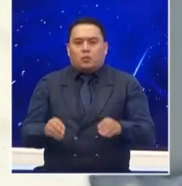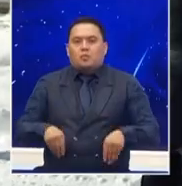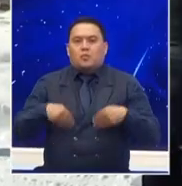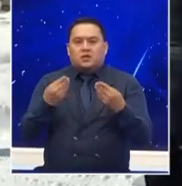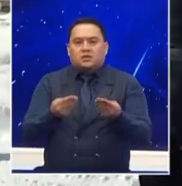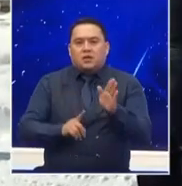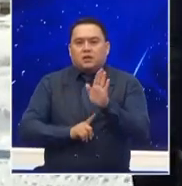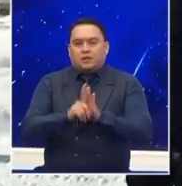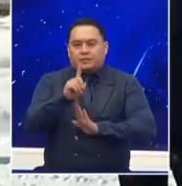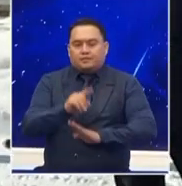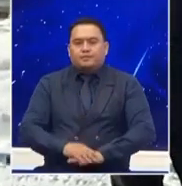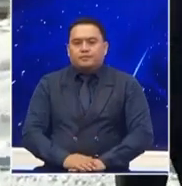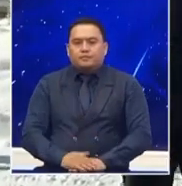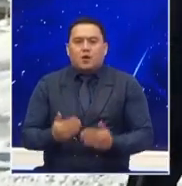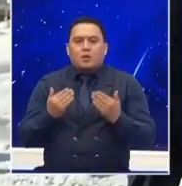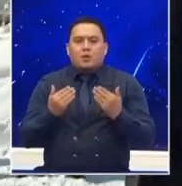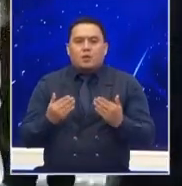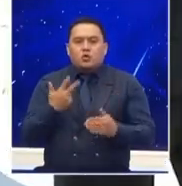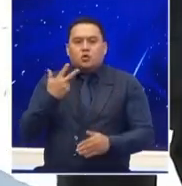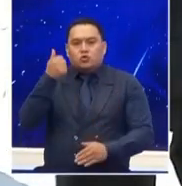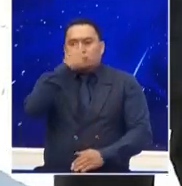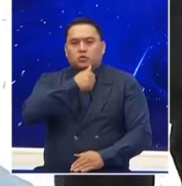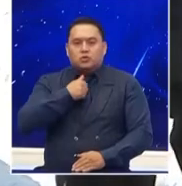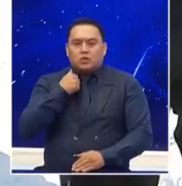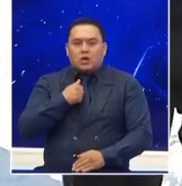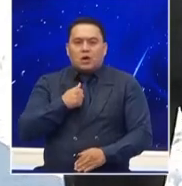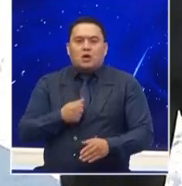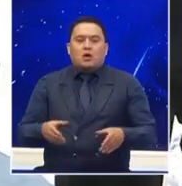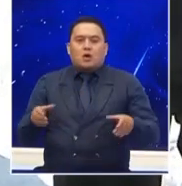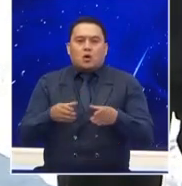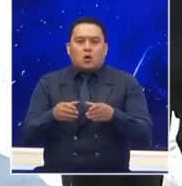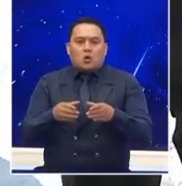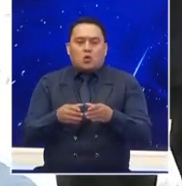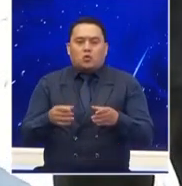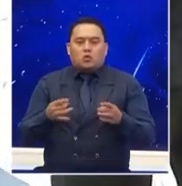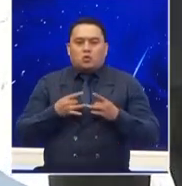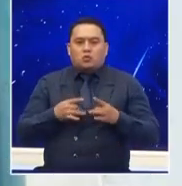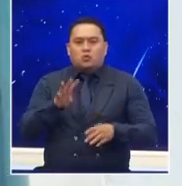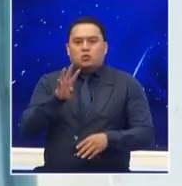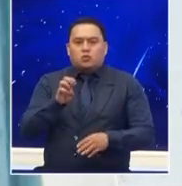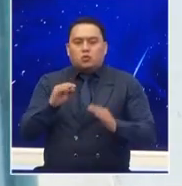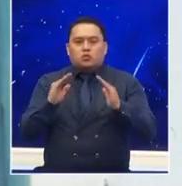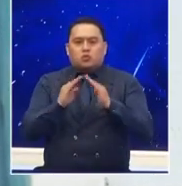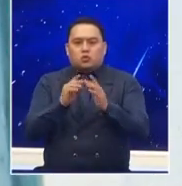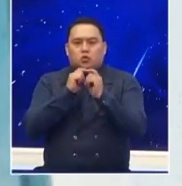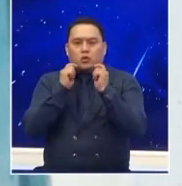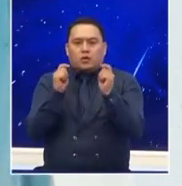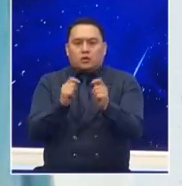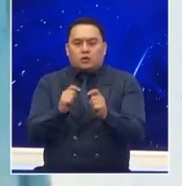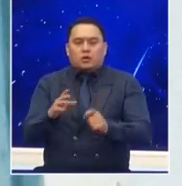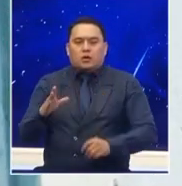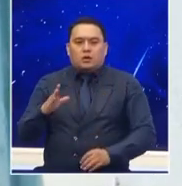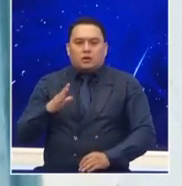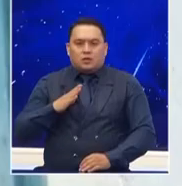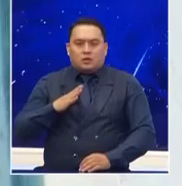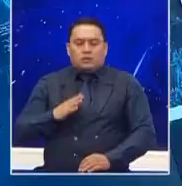бастады. Қарекет қорының құрылғанына биыл 3 жыл. Ай соңында қорытынды кеш өткізіп, 400-ші баспана кілтін салтанатты